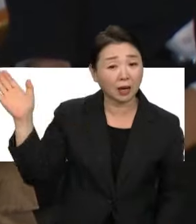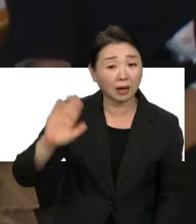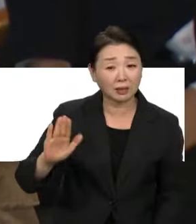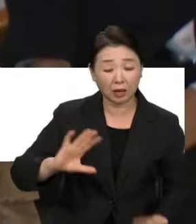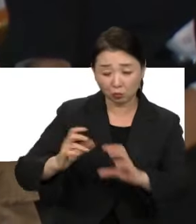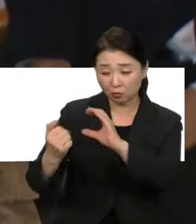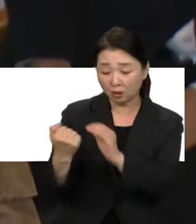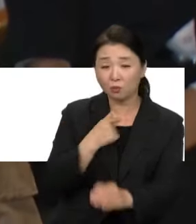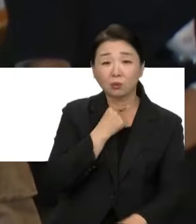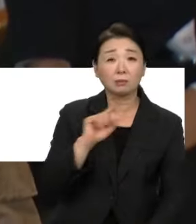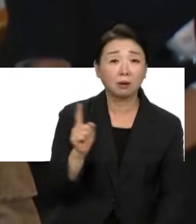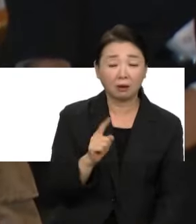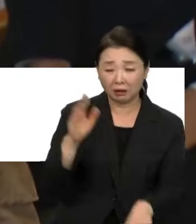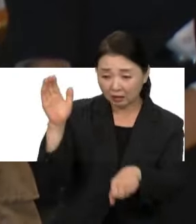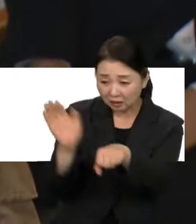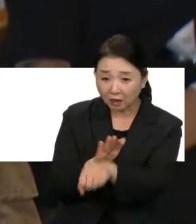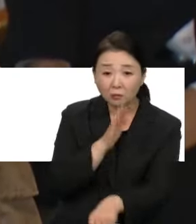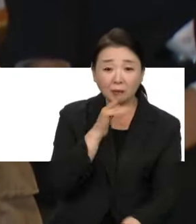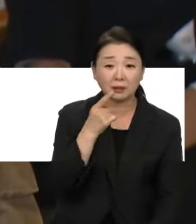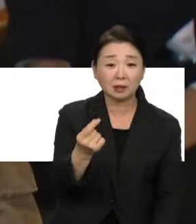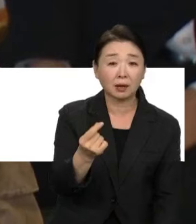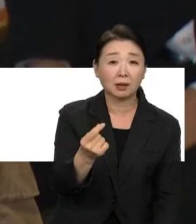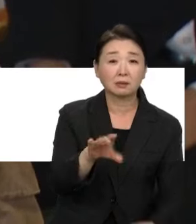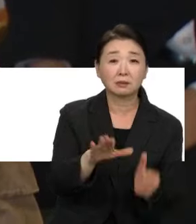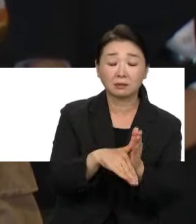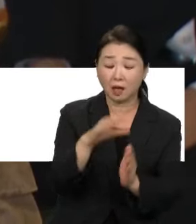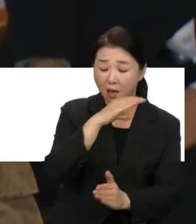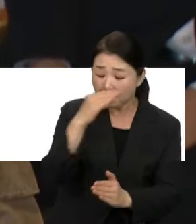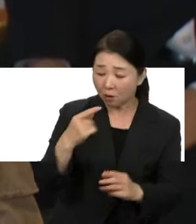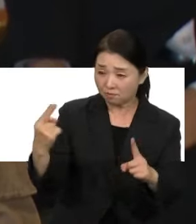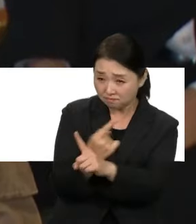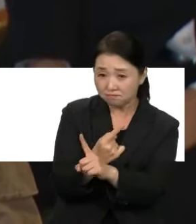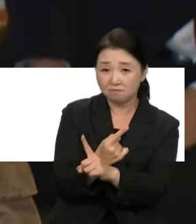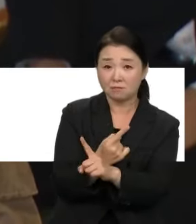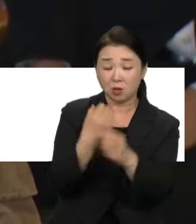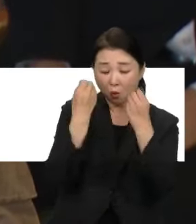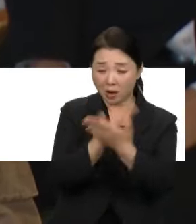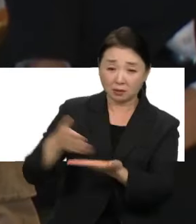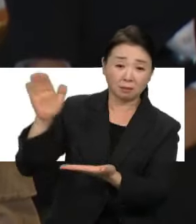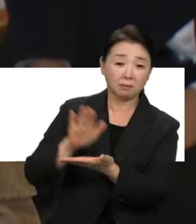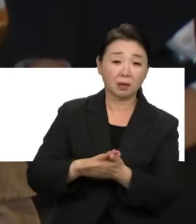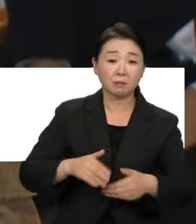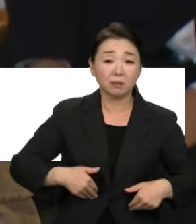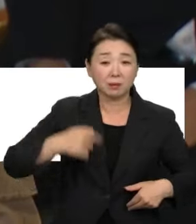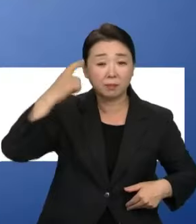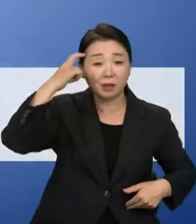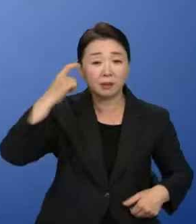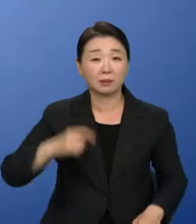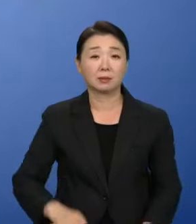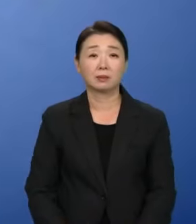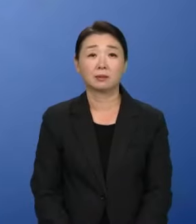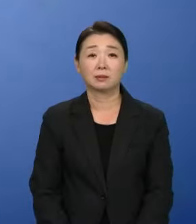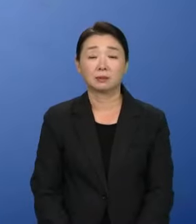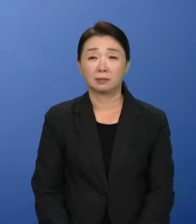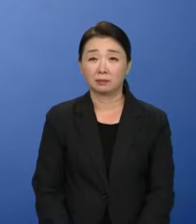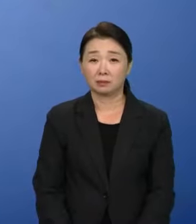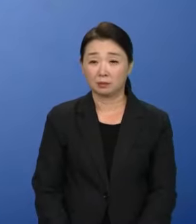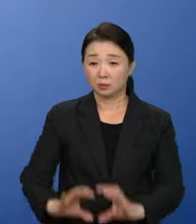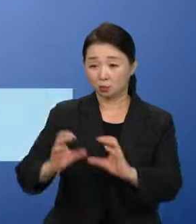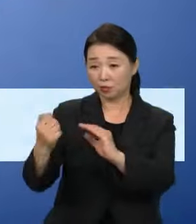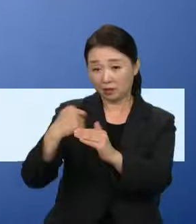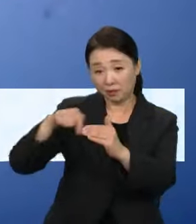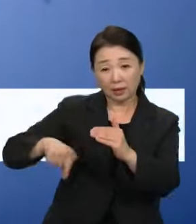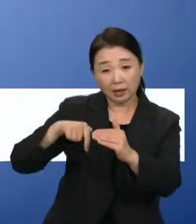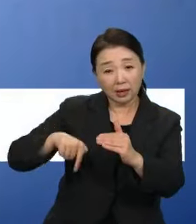바라는 것은 잘못된 부분이 있으면 바로잡고 쇄신하는 걸 바라는 것이라고 저는 생각합니다. 국민의힘 내부에선